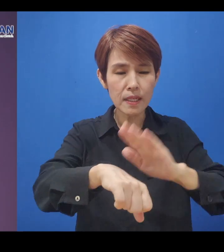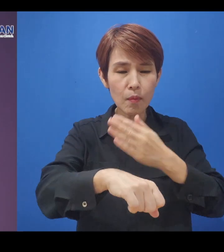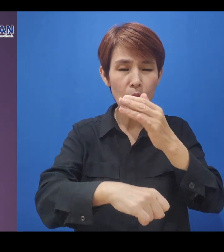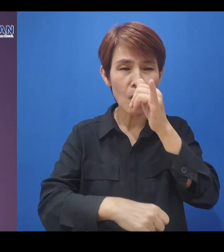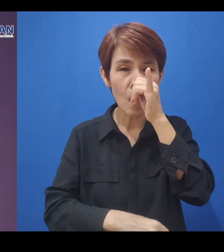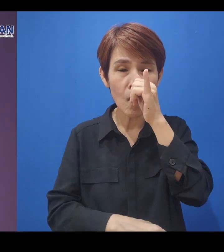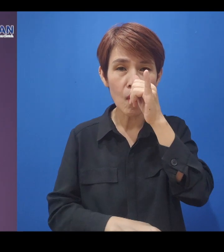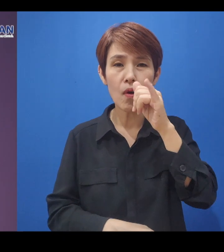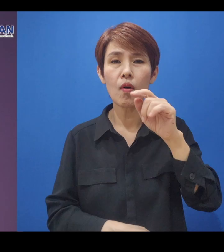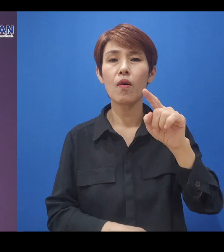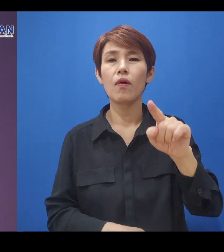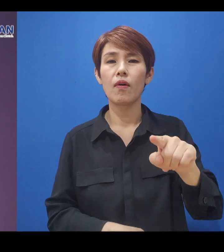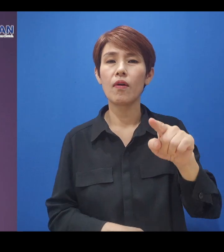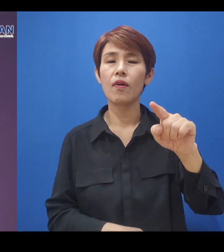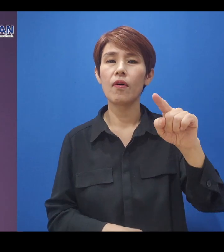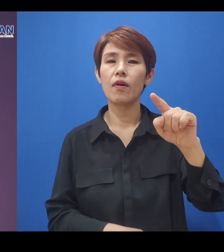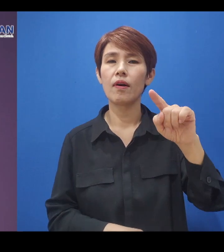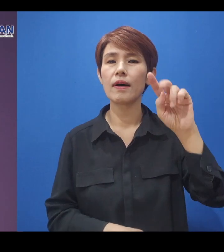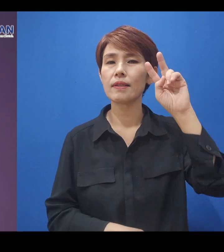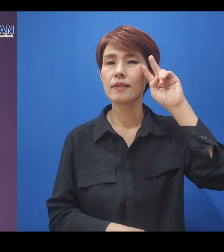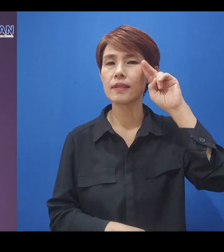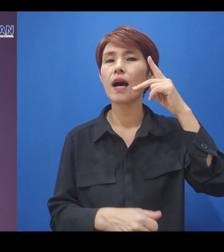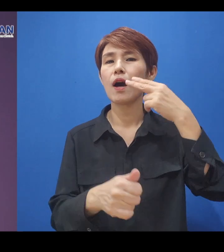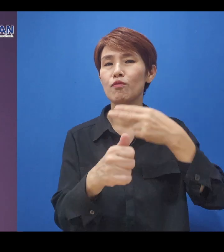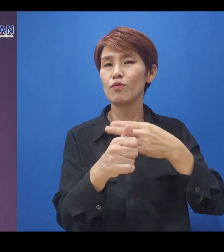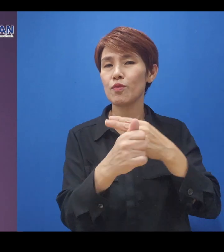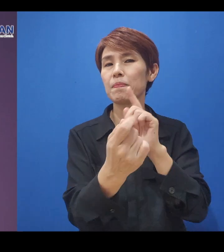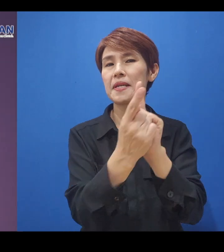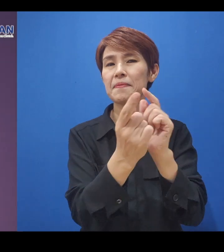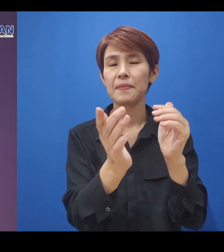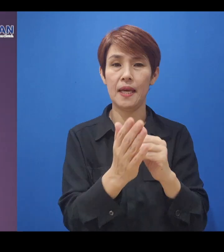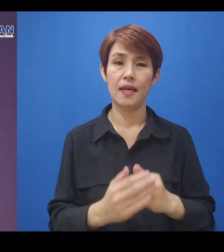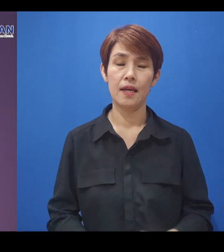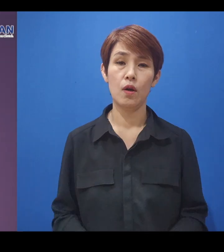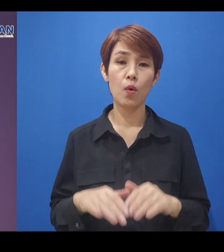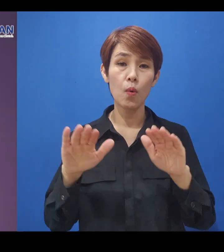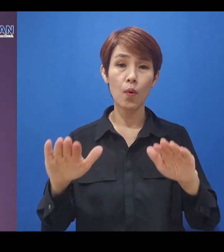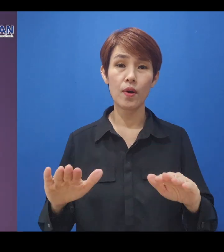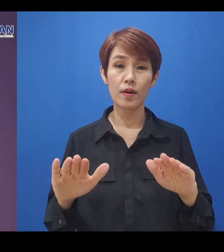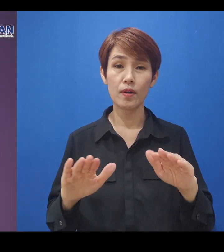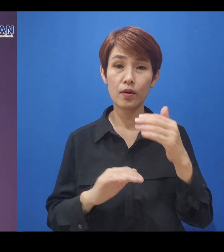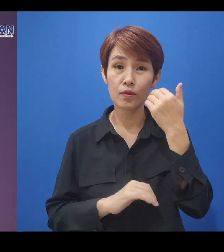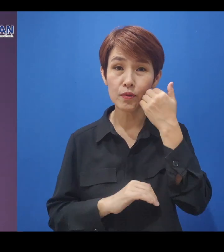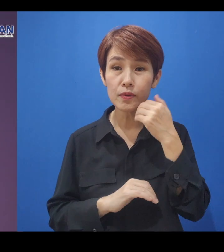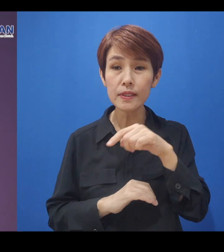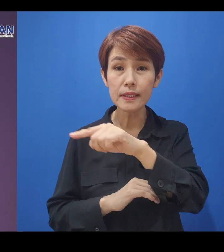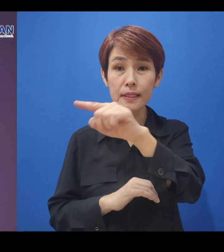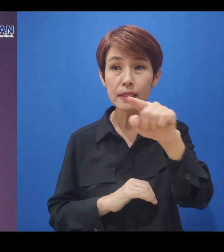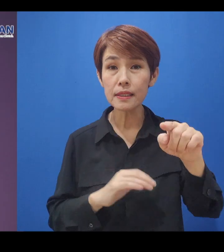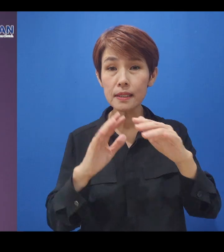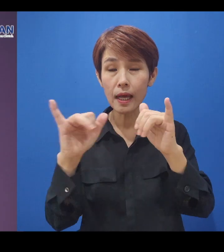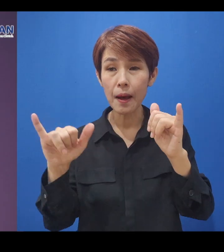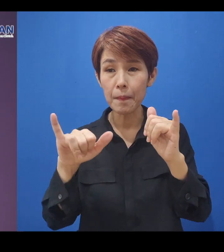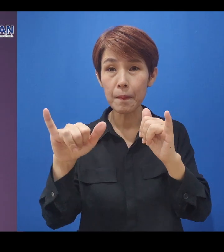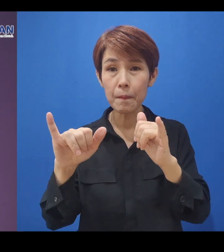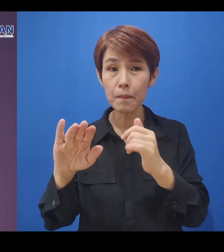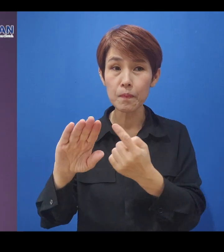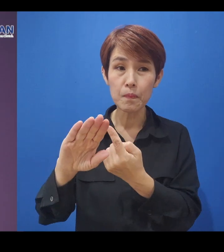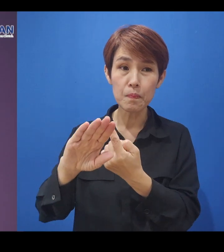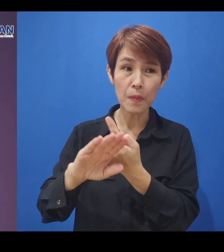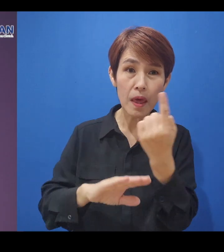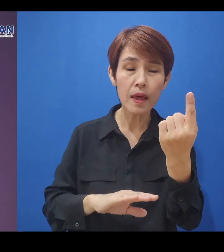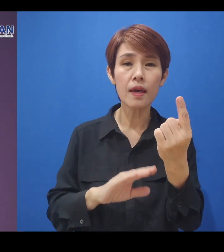사울 같은 사람도 마주치게 됐습니다. 그런데 오늘은 그 사람들과 전혀 다른 종류의 한